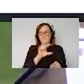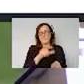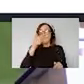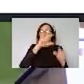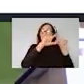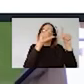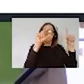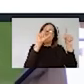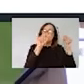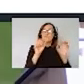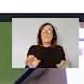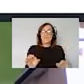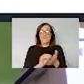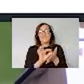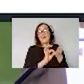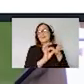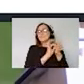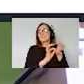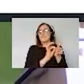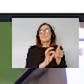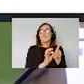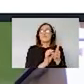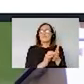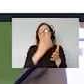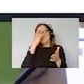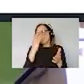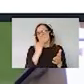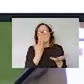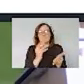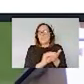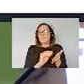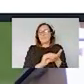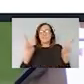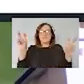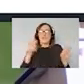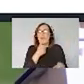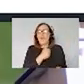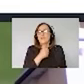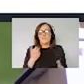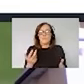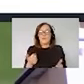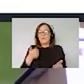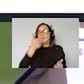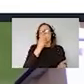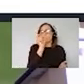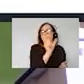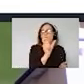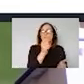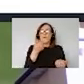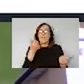pierwszej części w tej chwili narysowali ilustrację albo zapisali hasłem jedno słowo bądź jedną